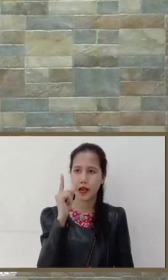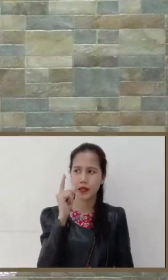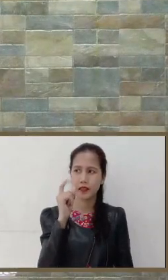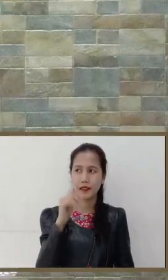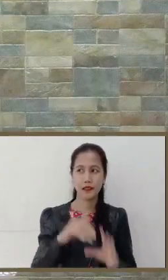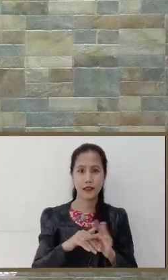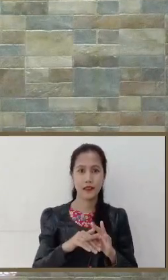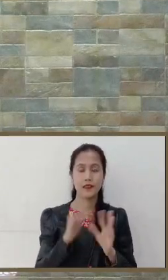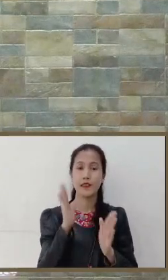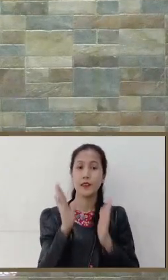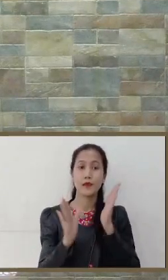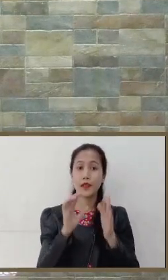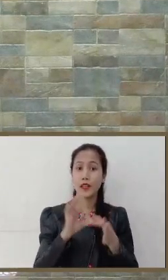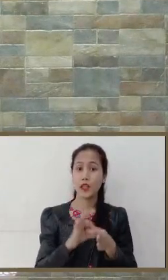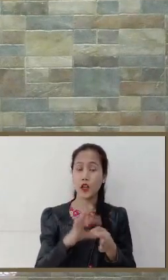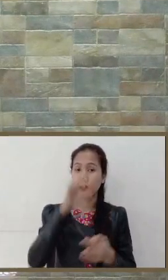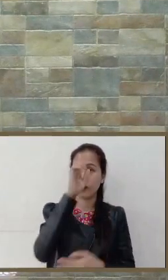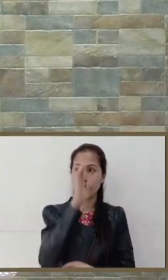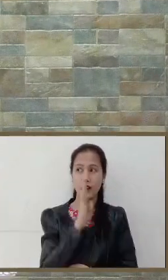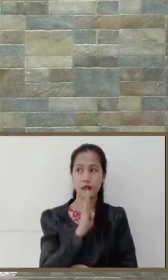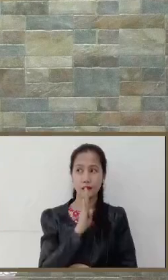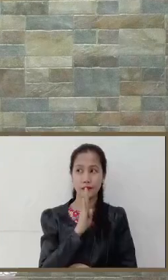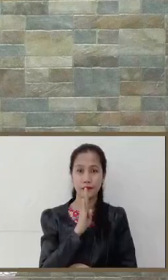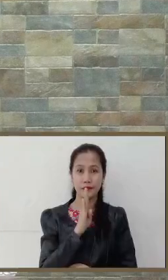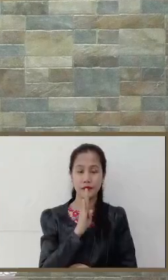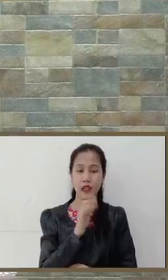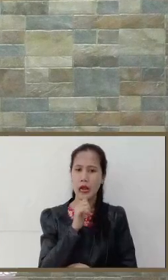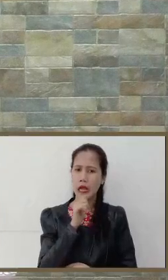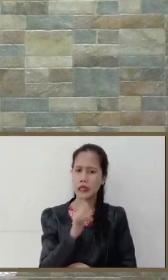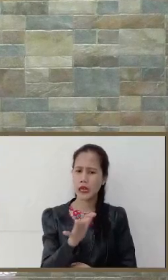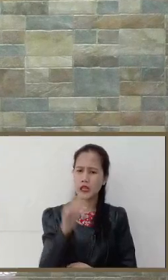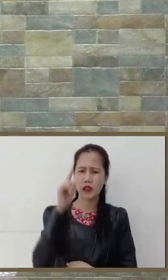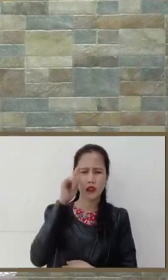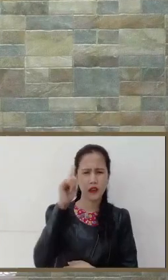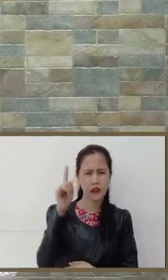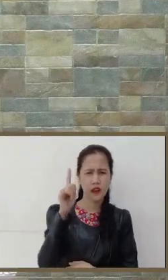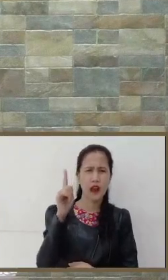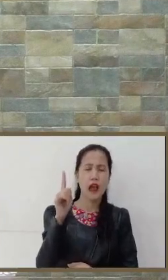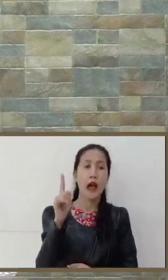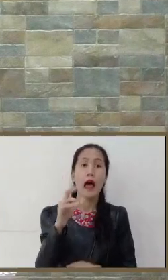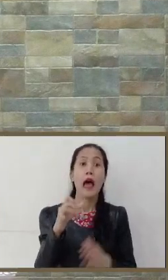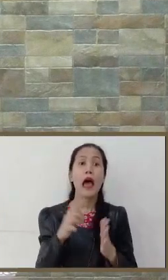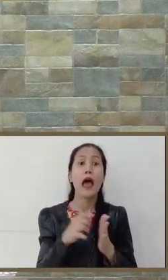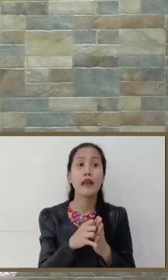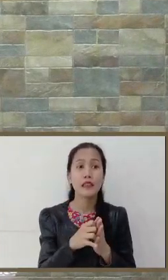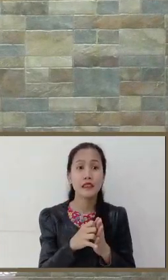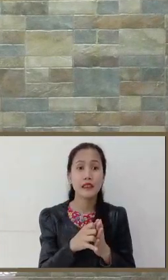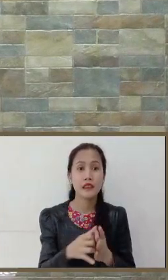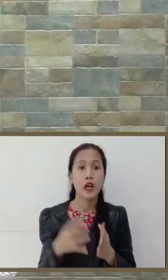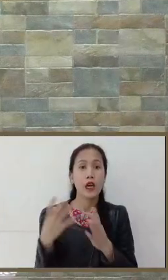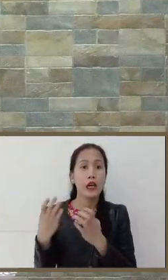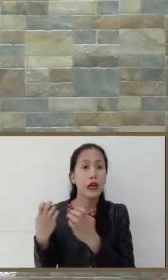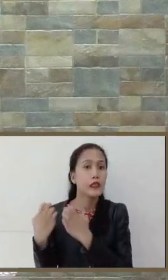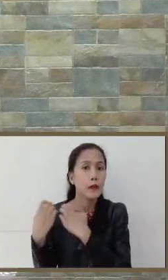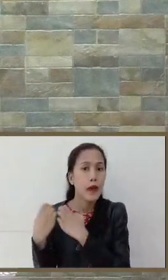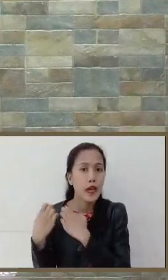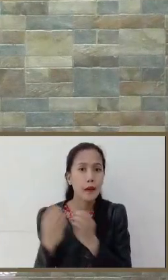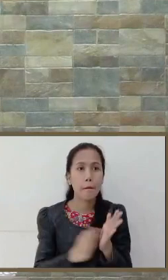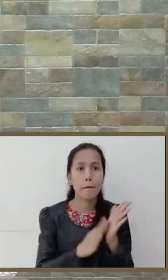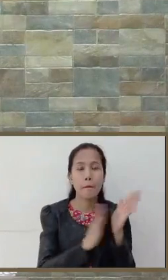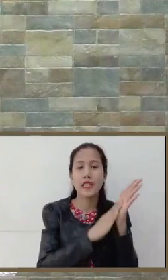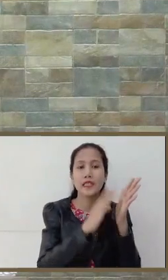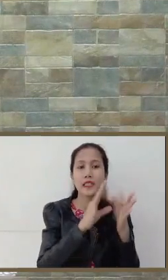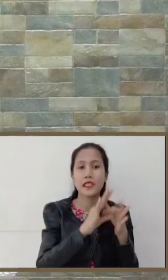Panginoon, sa paglilingkod po sa Panginoon, huwag nating asamin ang praises ng tao. Ang patuloy nating asamin ay